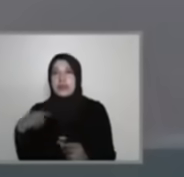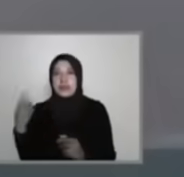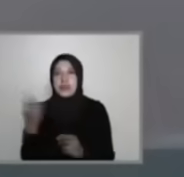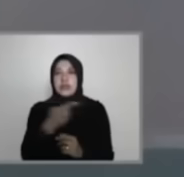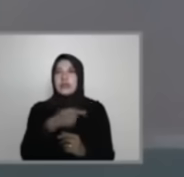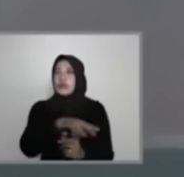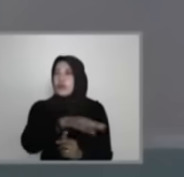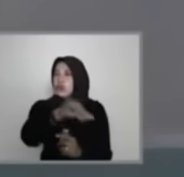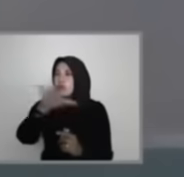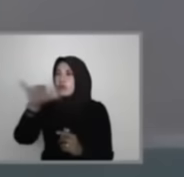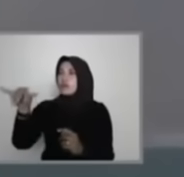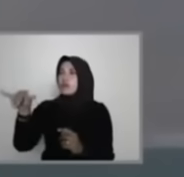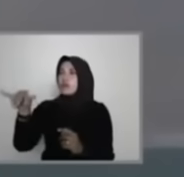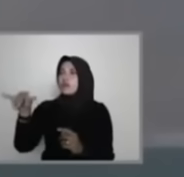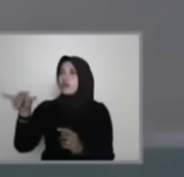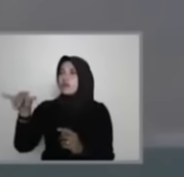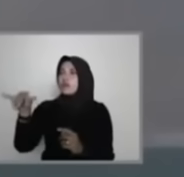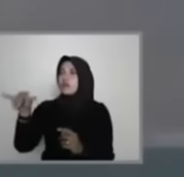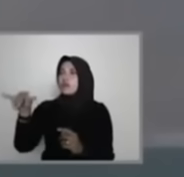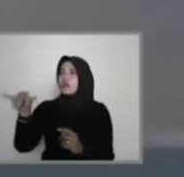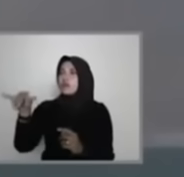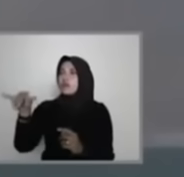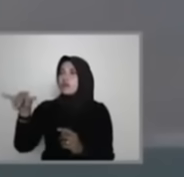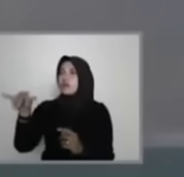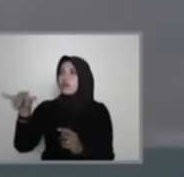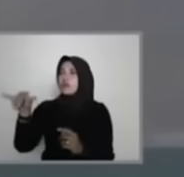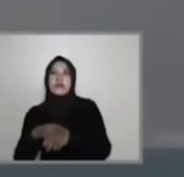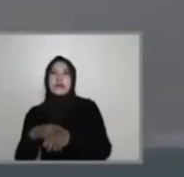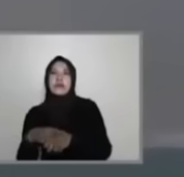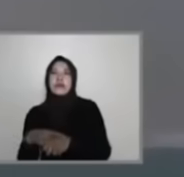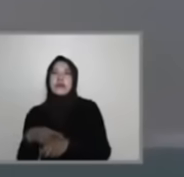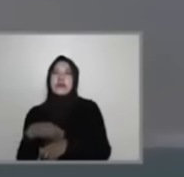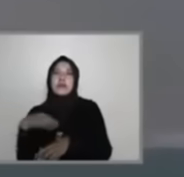Kita semua tahu waktu hampir berlalu.